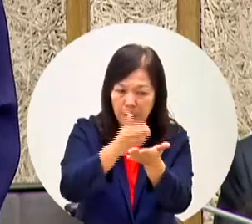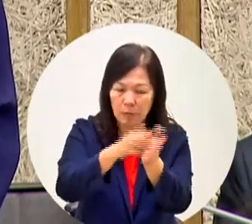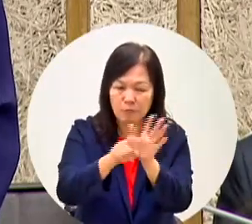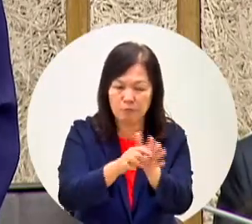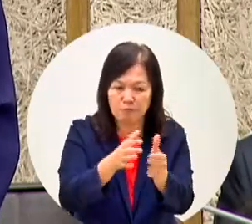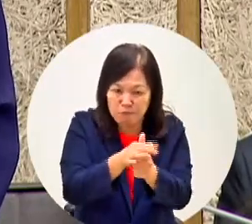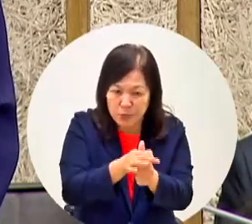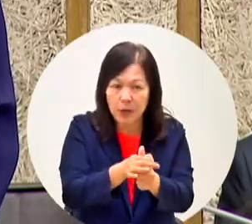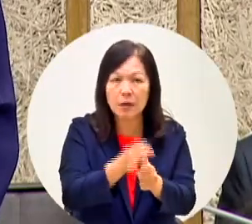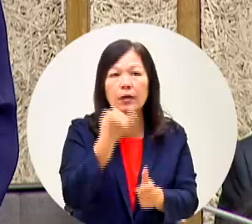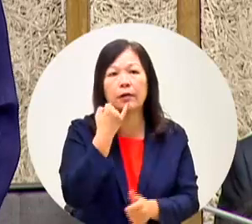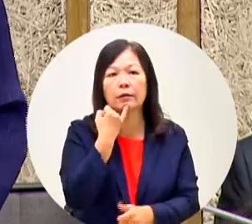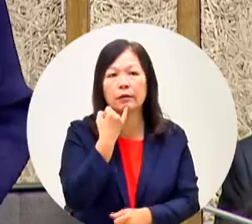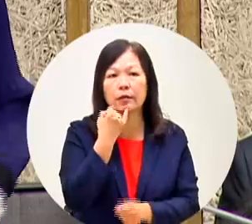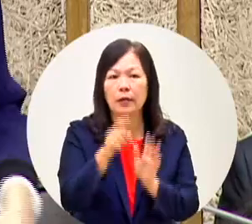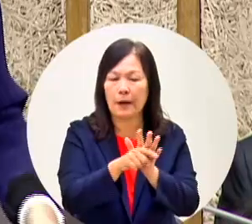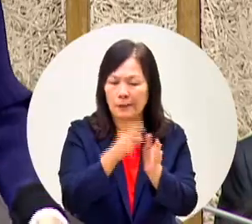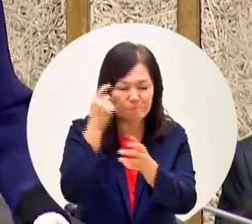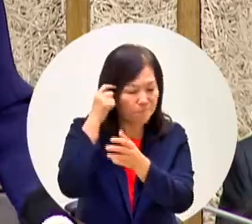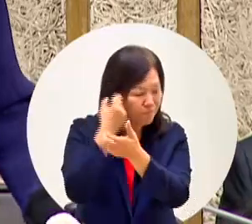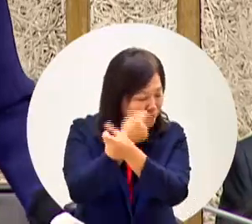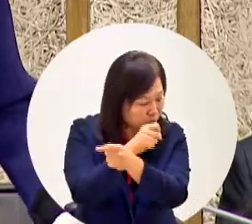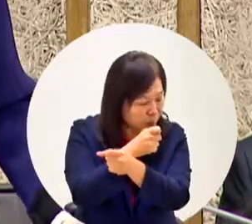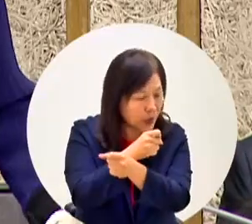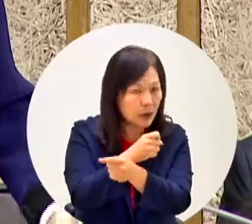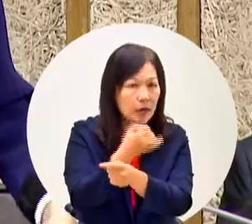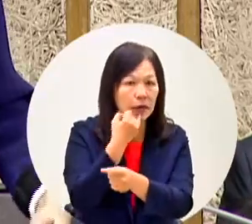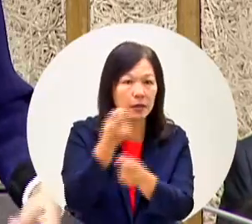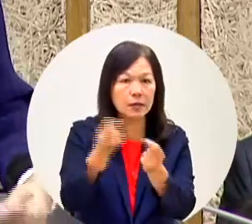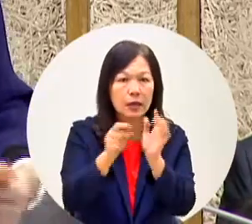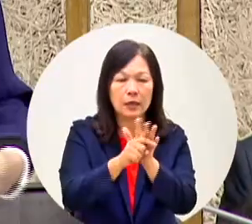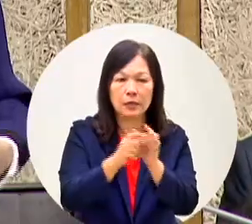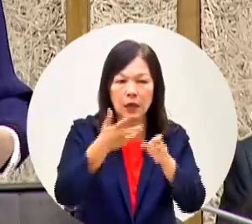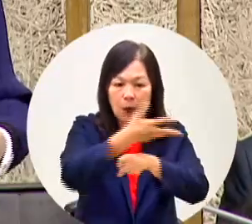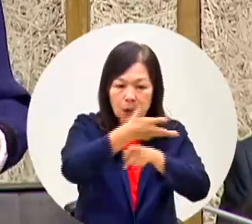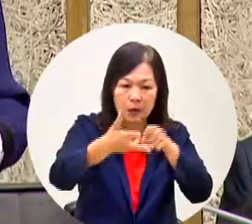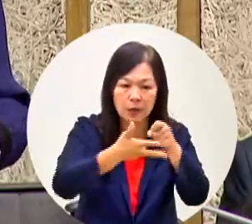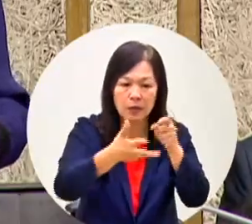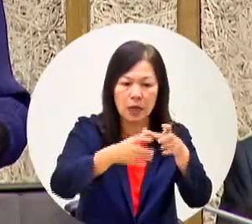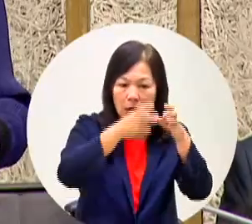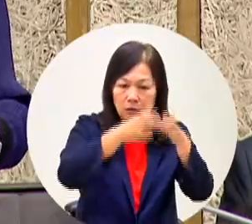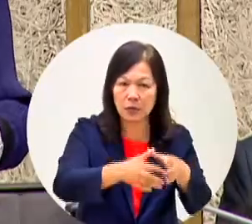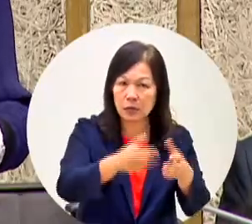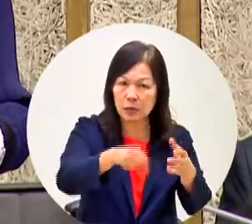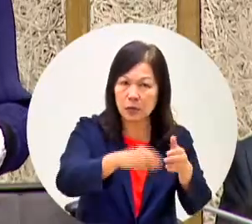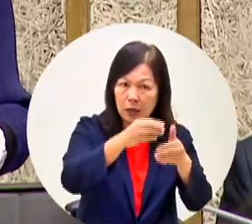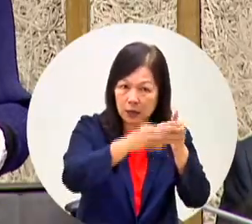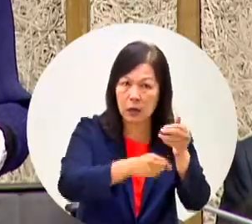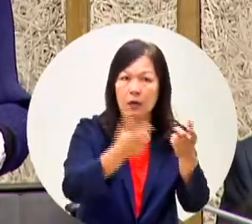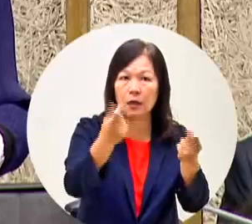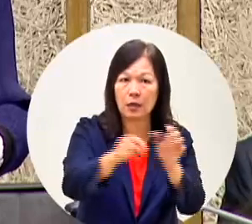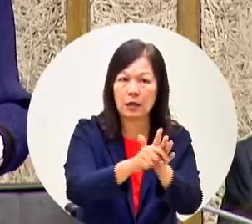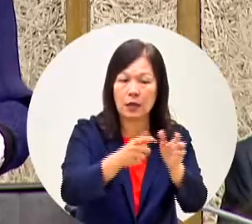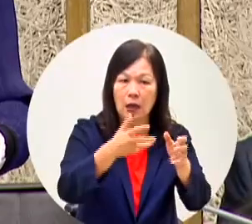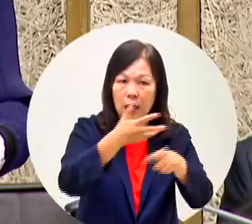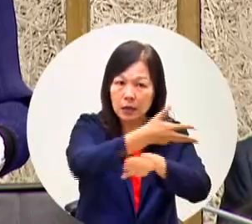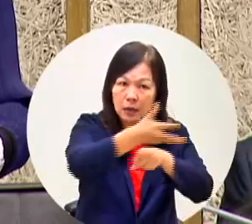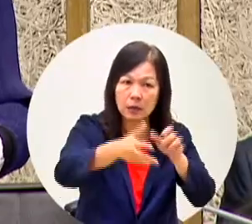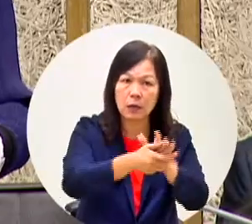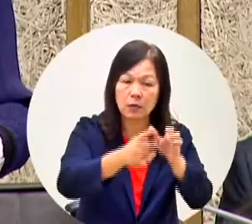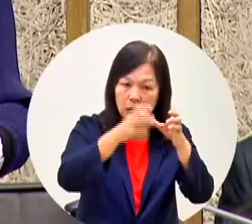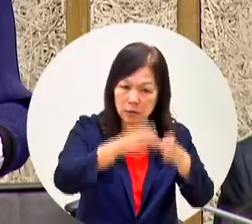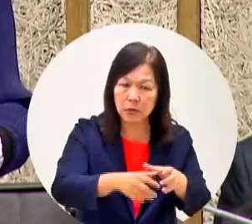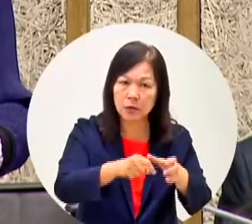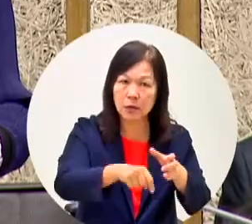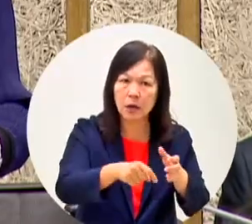那个像离岛建设条例哦，那么像离岛建设条例里面，他就排除，他就说。